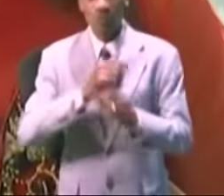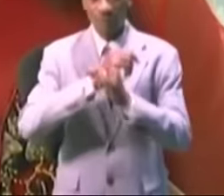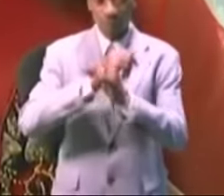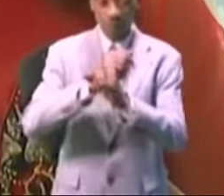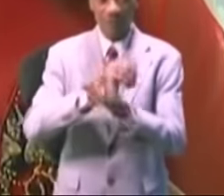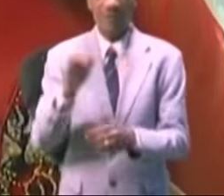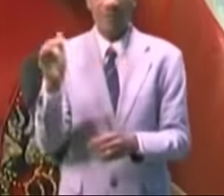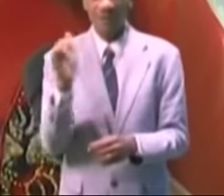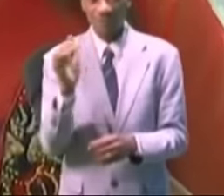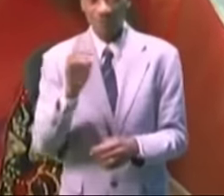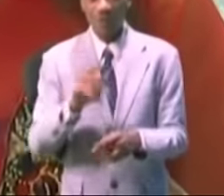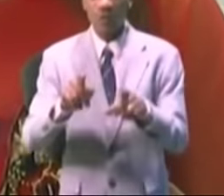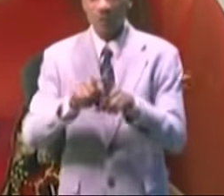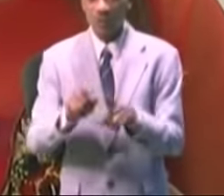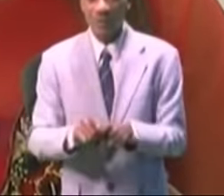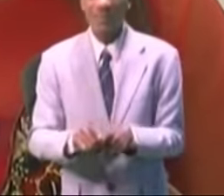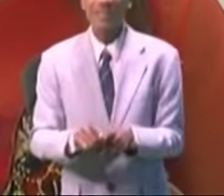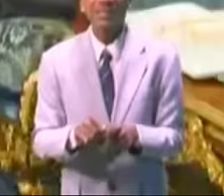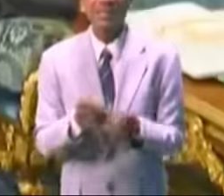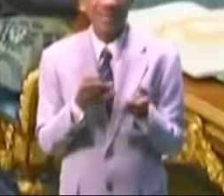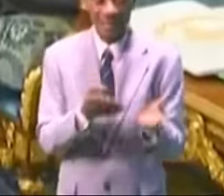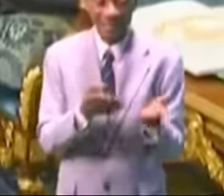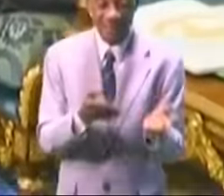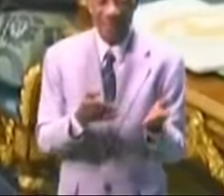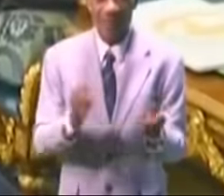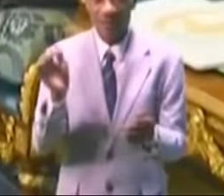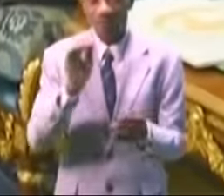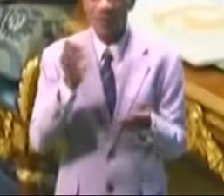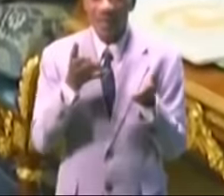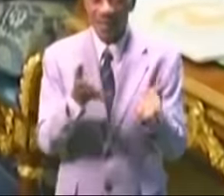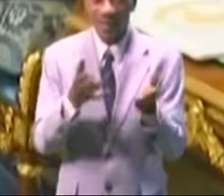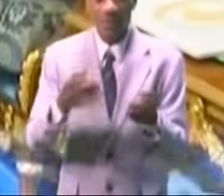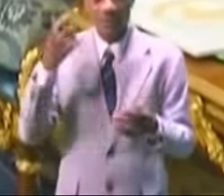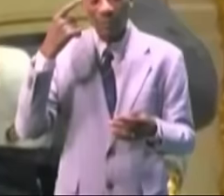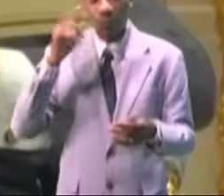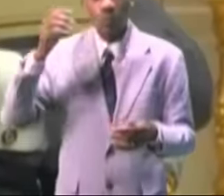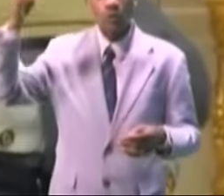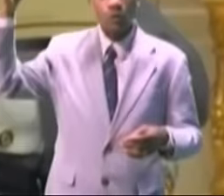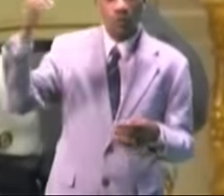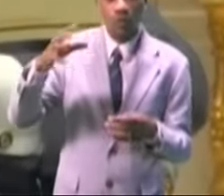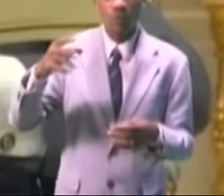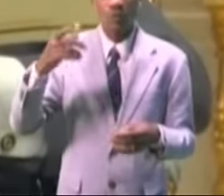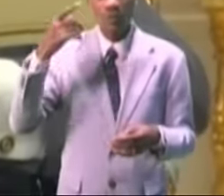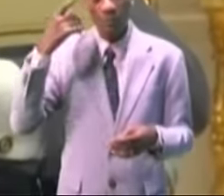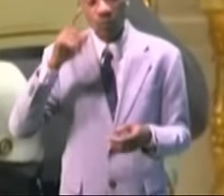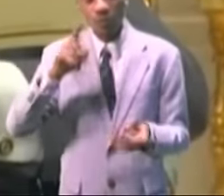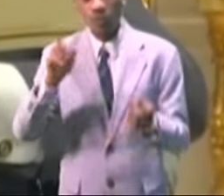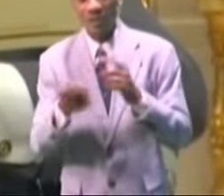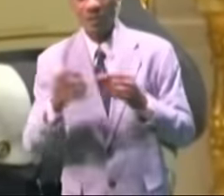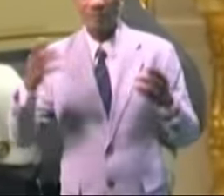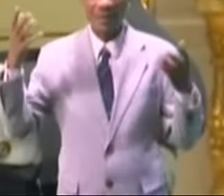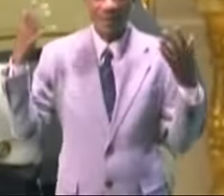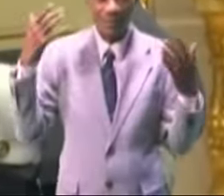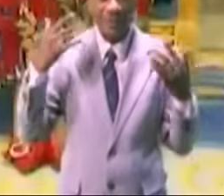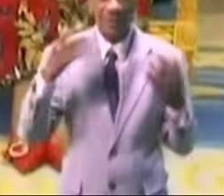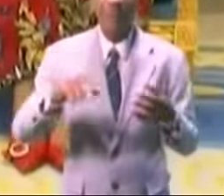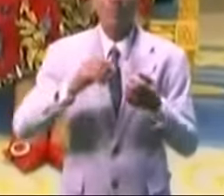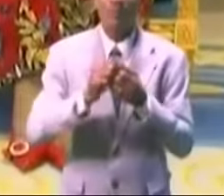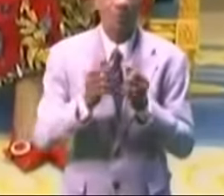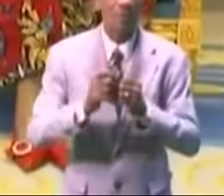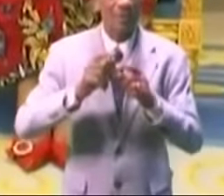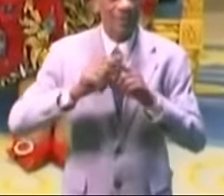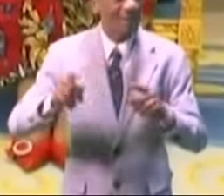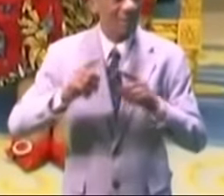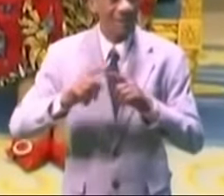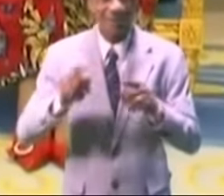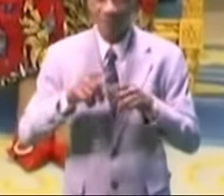niveau de l'agriculture et au niveau, au niveau scientifique. Et nous allons continuer ensemble avec des visions communes et c'est comme ça qu'on va peser face aux